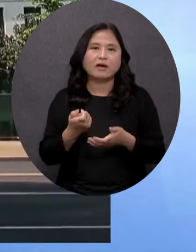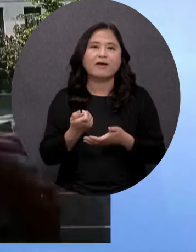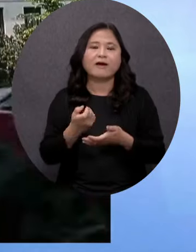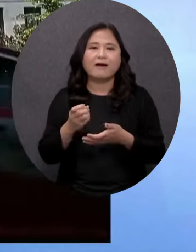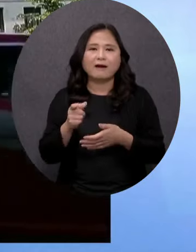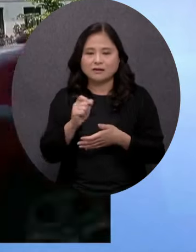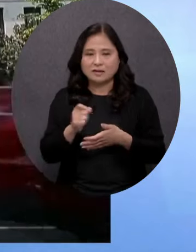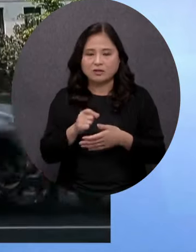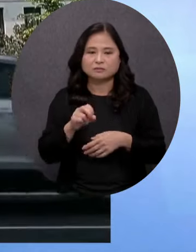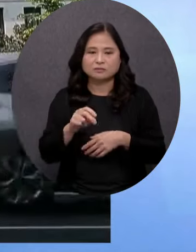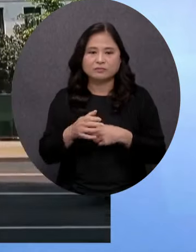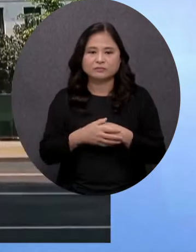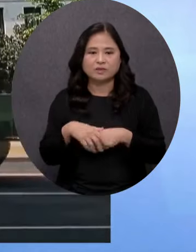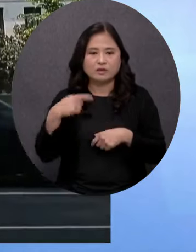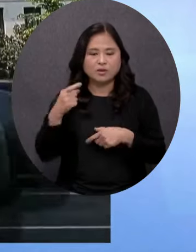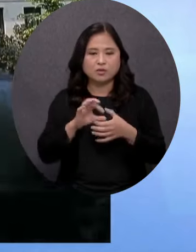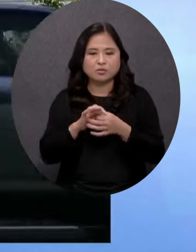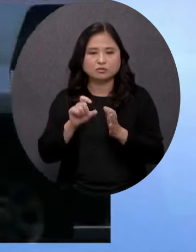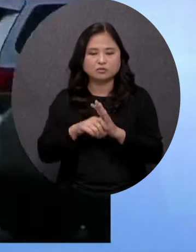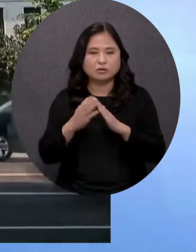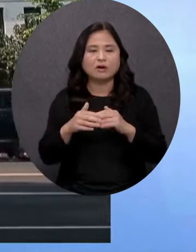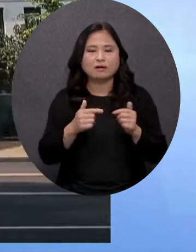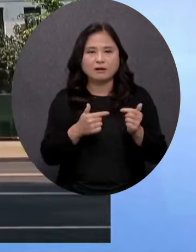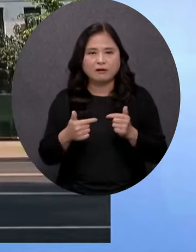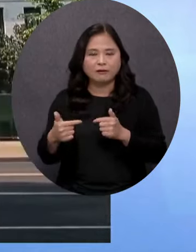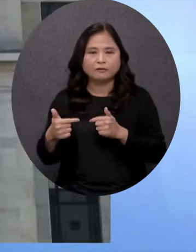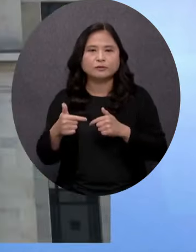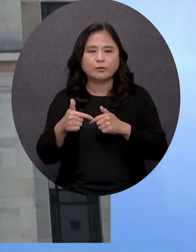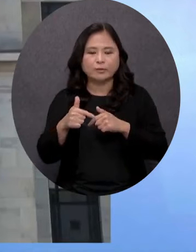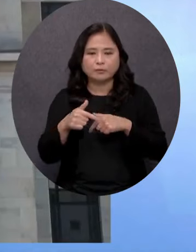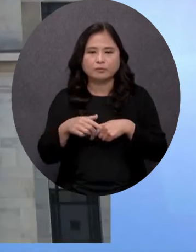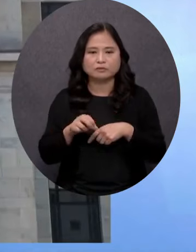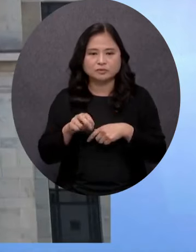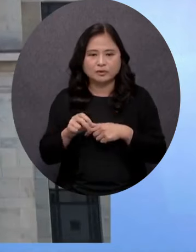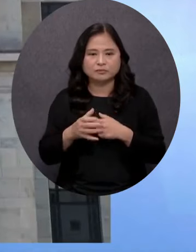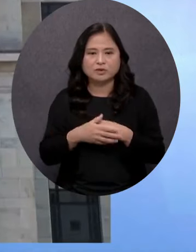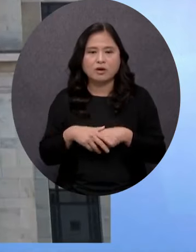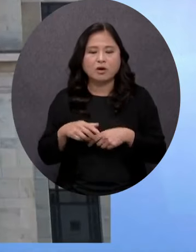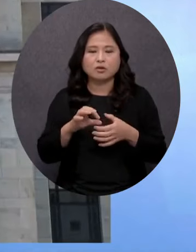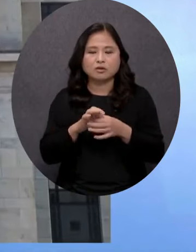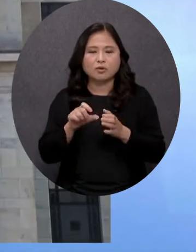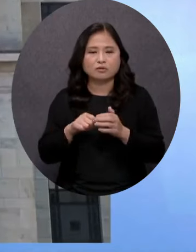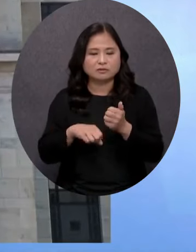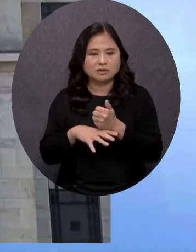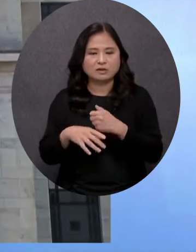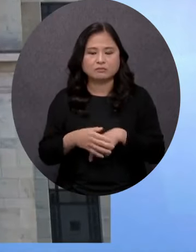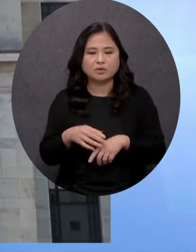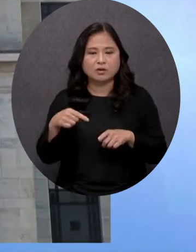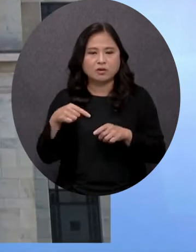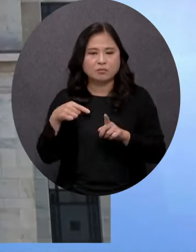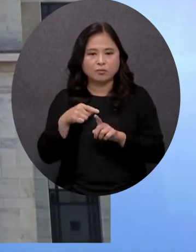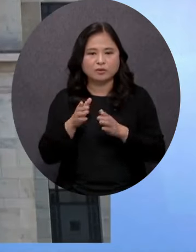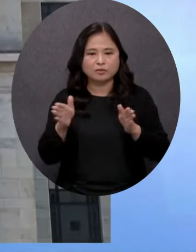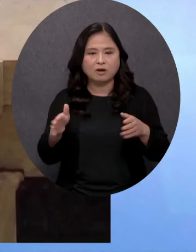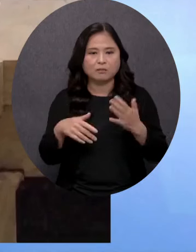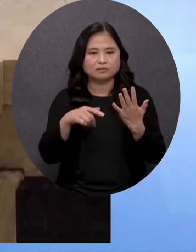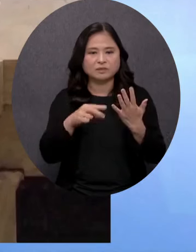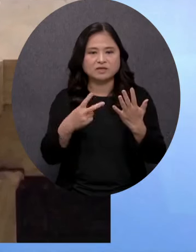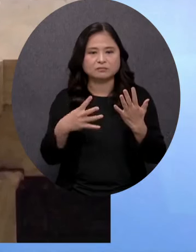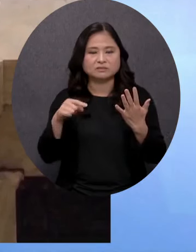美国联储局继续按兵不动，联邦基金利率目标区间维持在 5.25 至